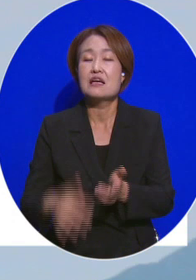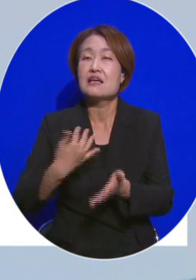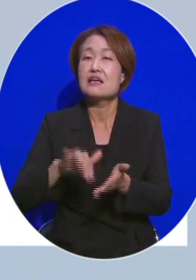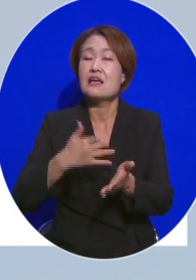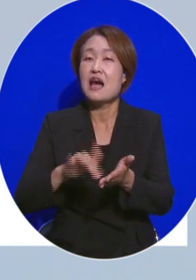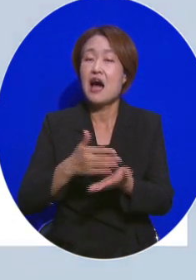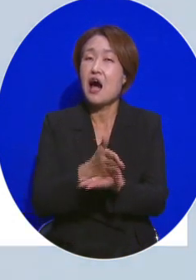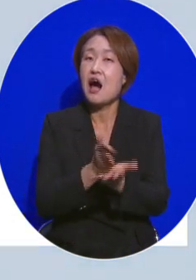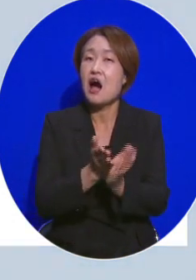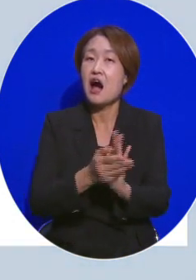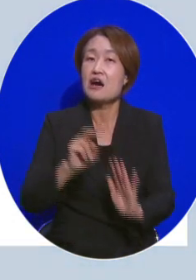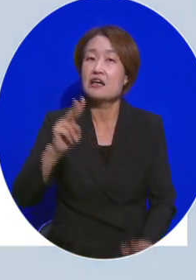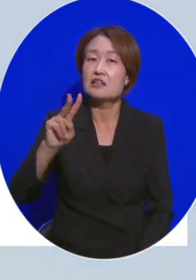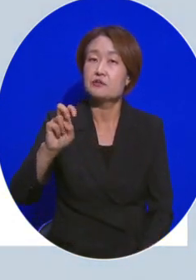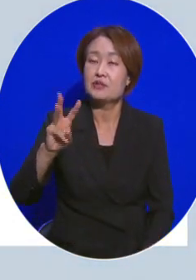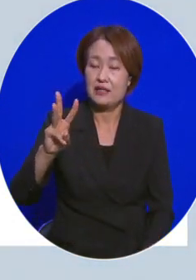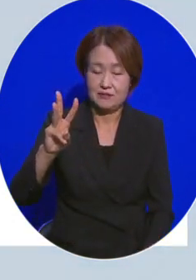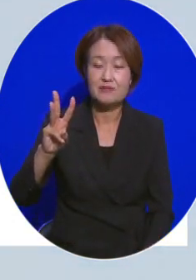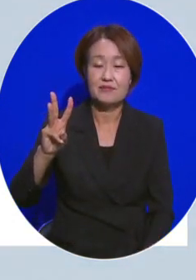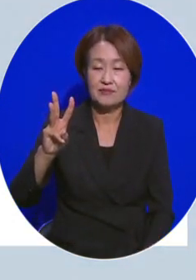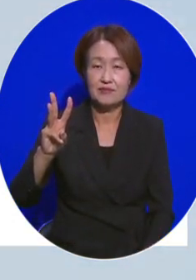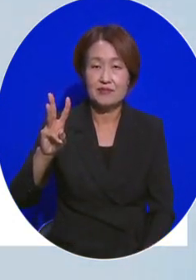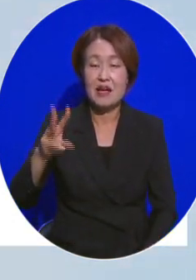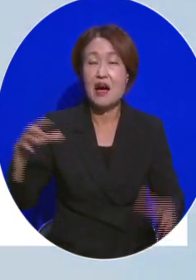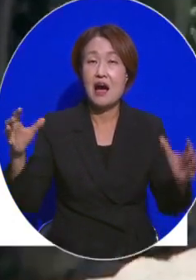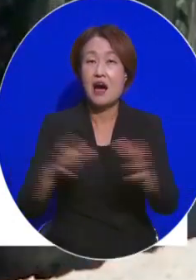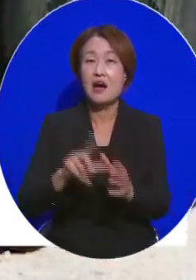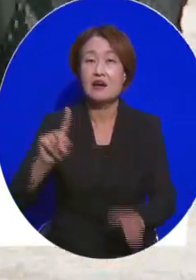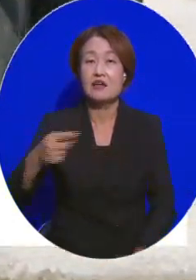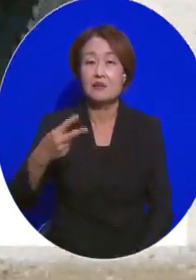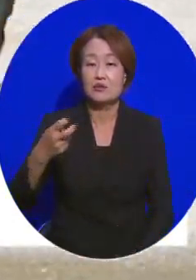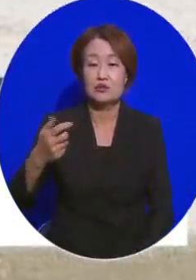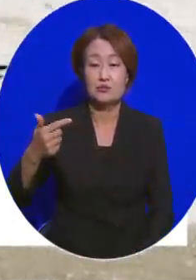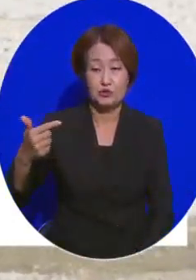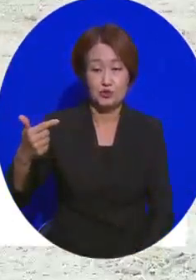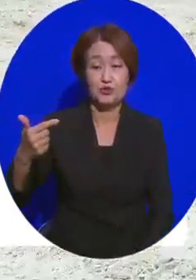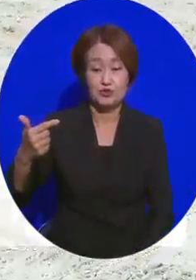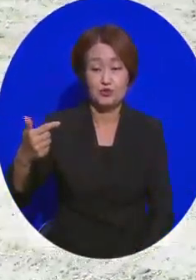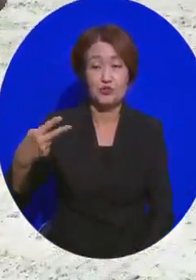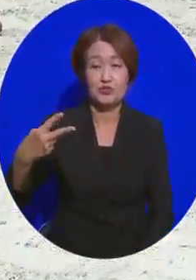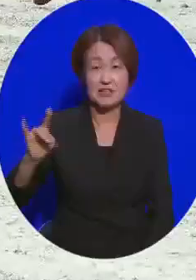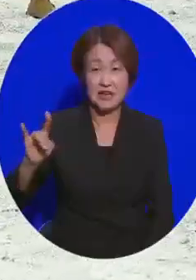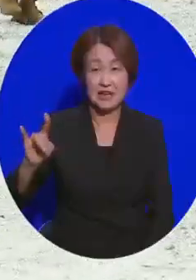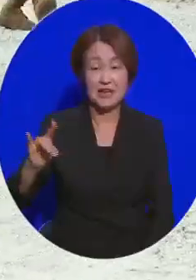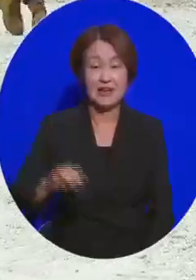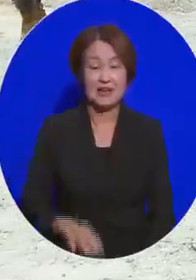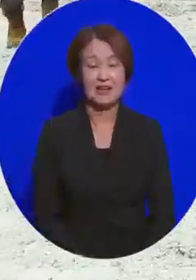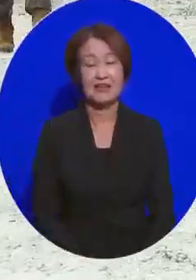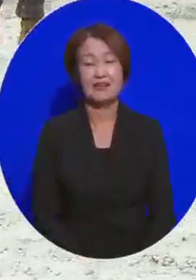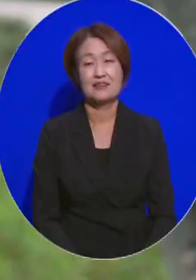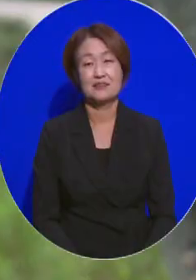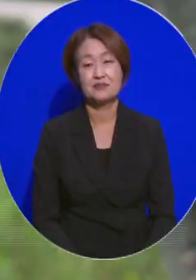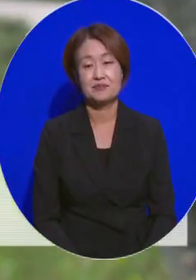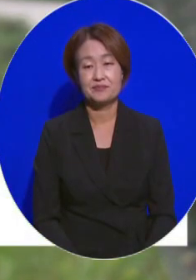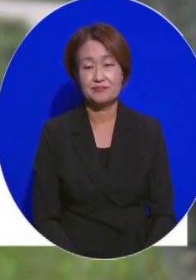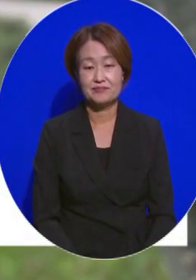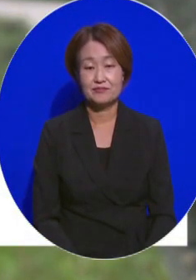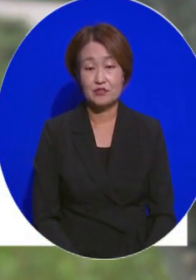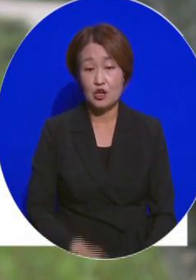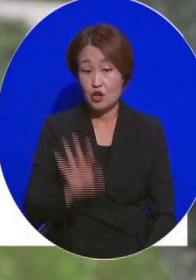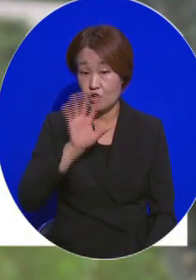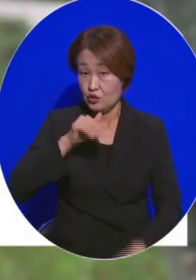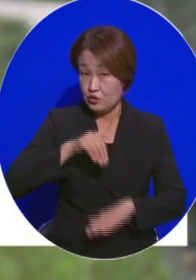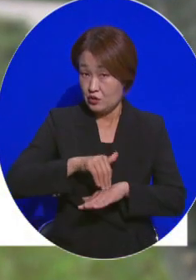등 육군 주요 전력 23종 126대와 병력 600여 명이 투입됐습니다. 이번